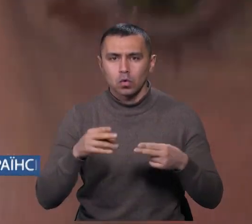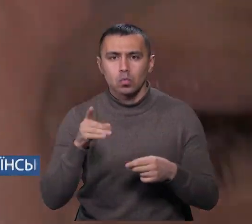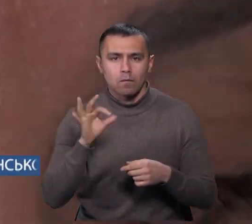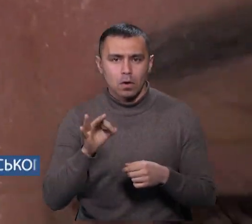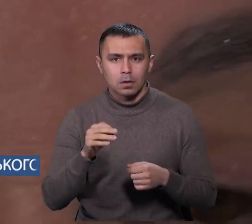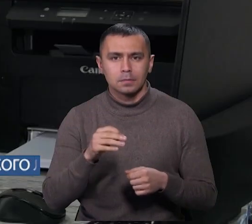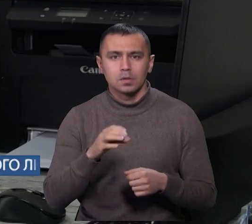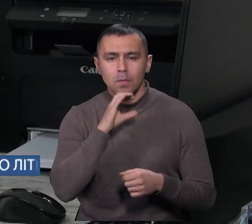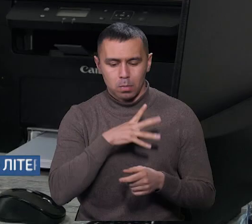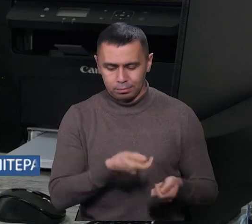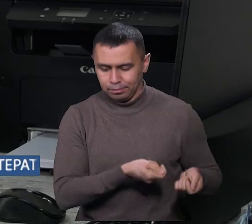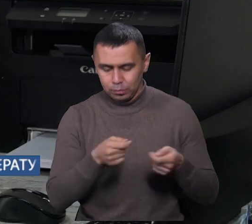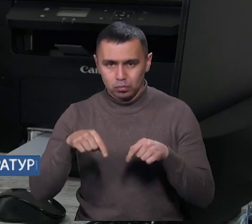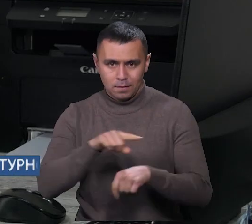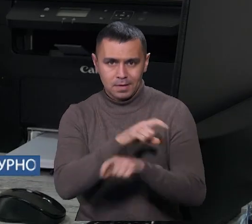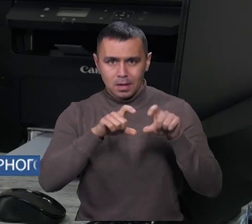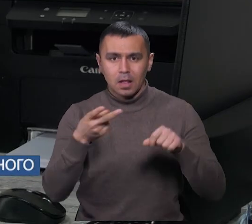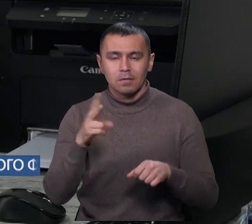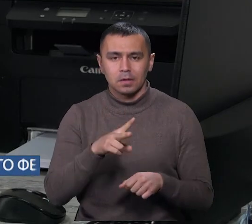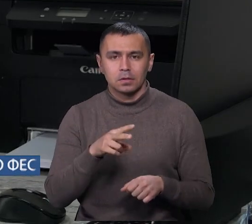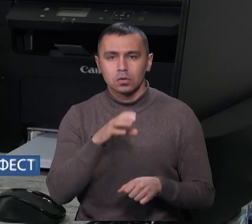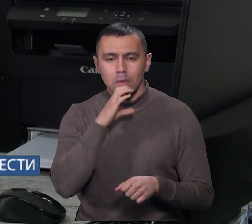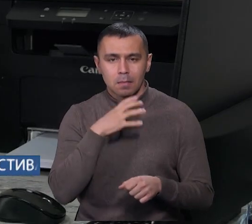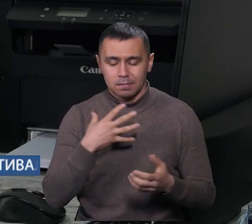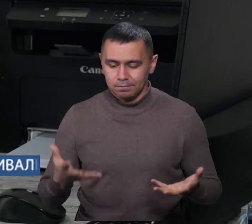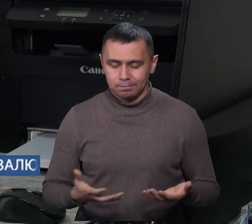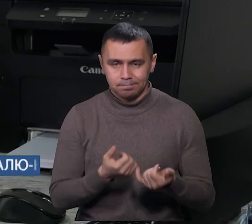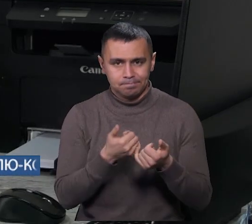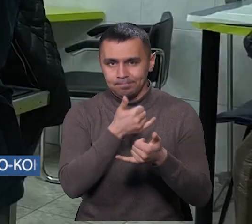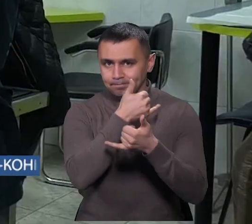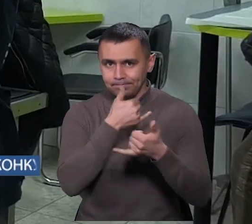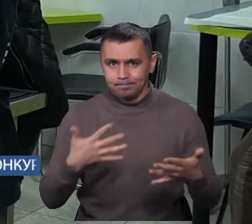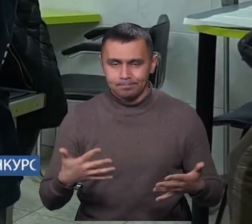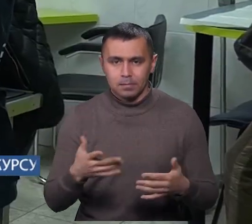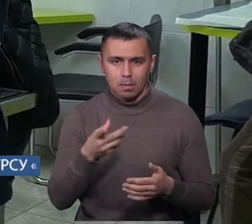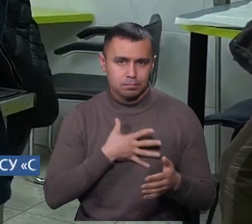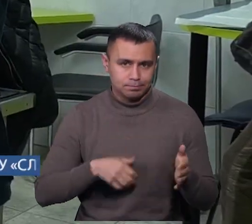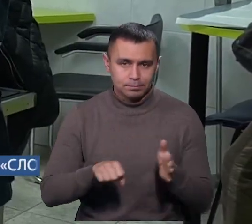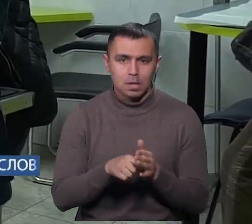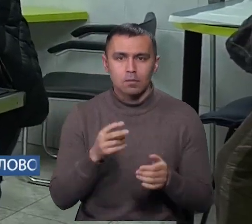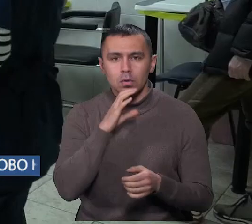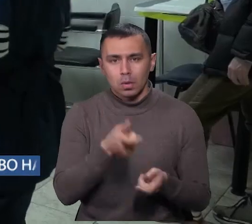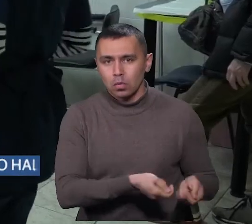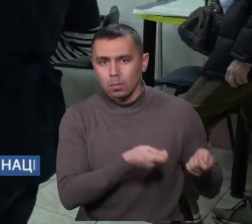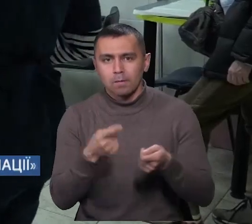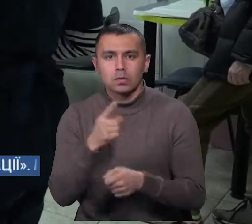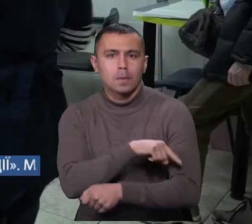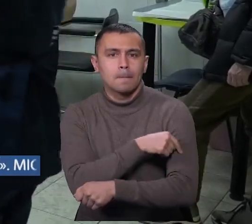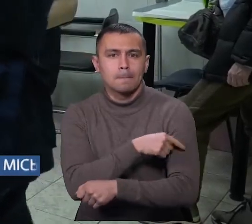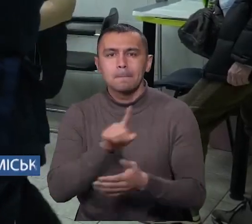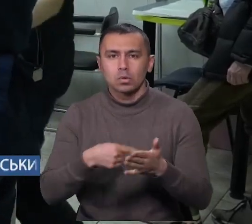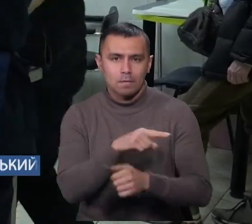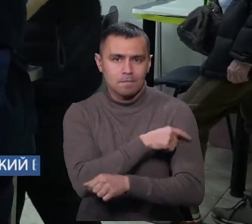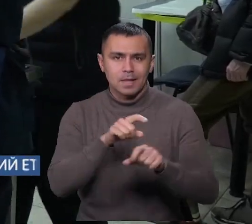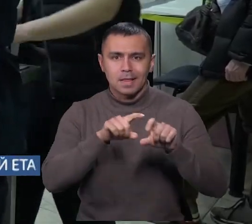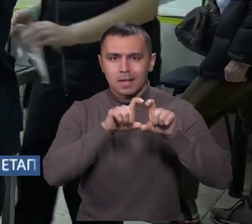були доставлені в клініку, на жаль, дві тварини ми врятувати наші лікарі не змогли. Двох собак доправили у першу міську ветеринарну